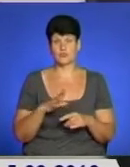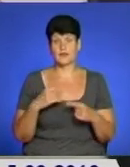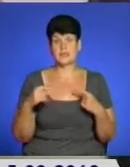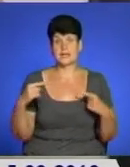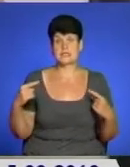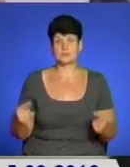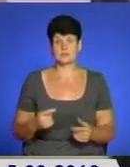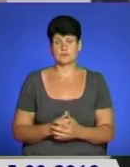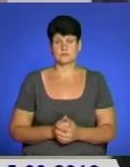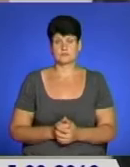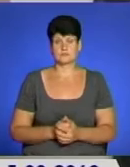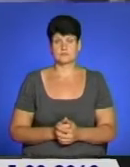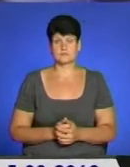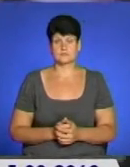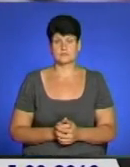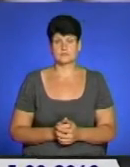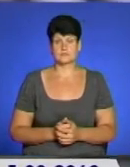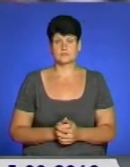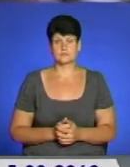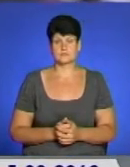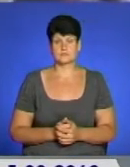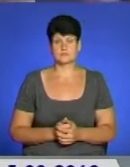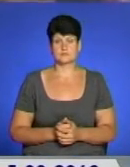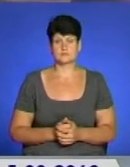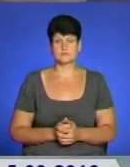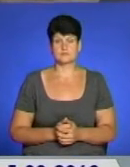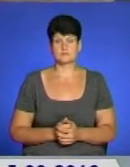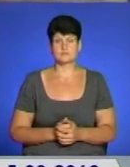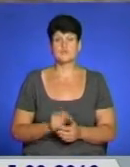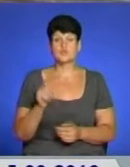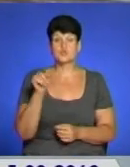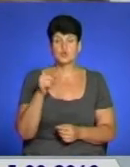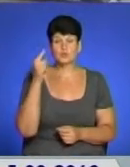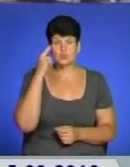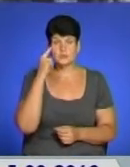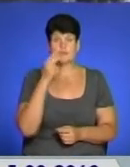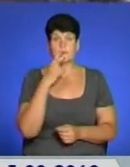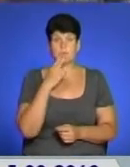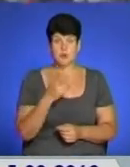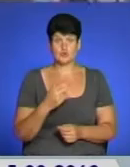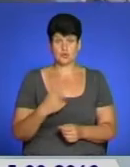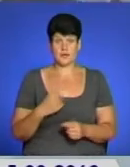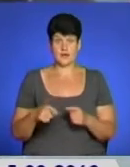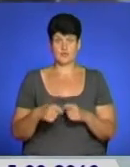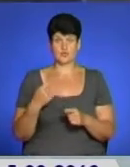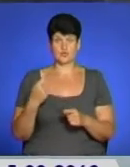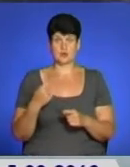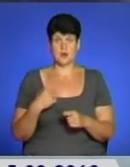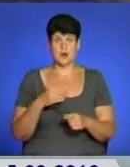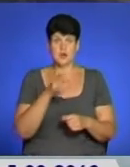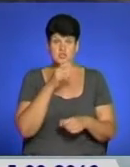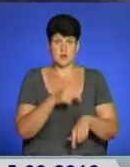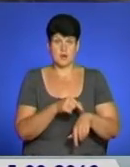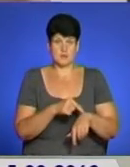всіляко. Всіляко буває. Я собі ненароком. Ви що думаєте? Бачу, що дійсно я нарушаю, але час